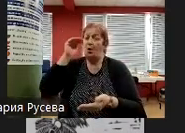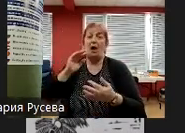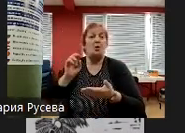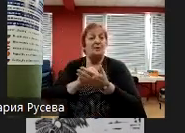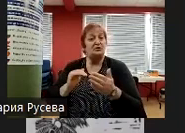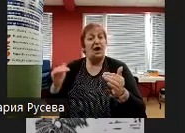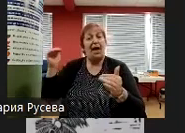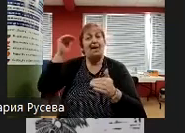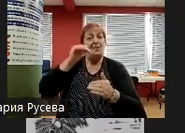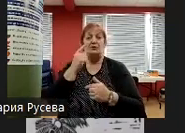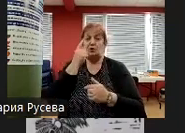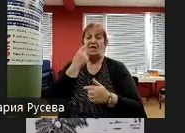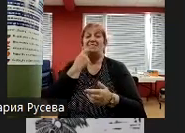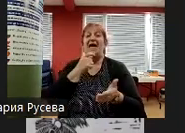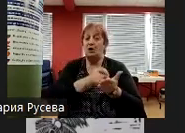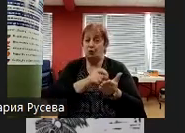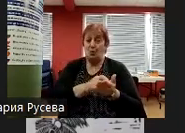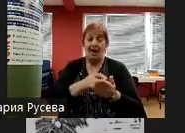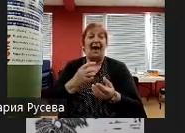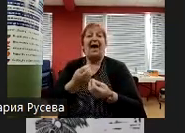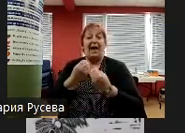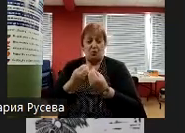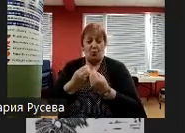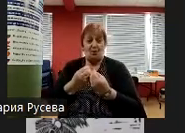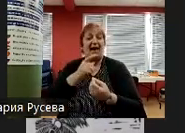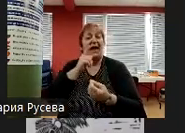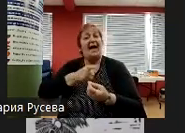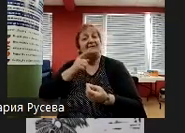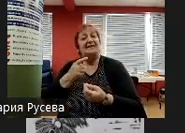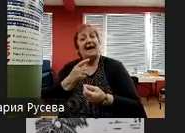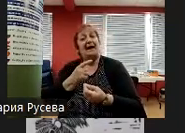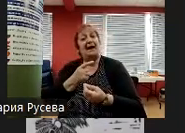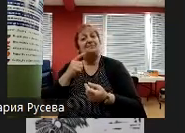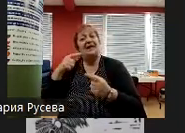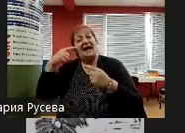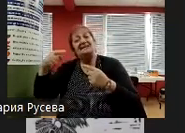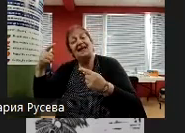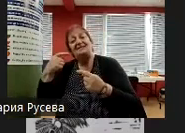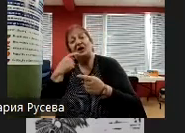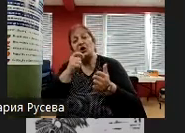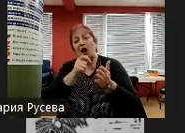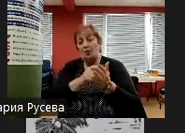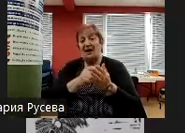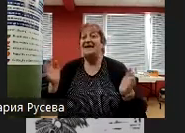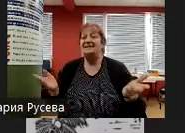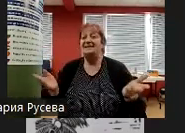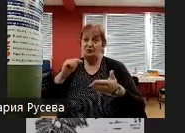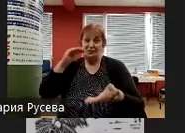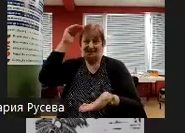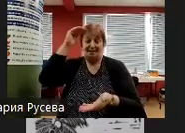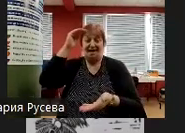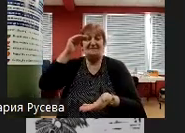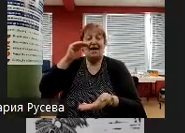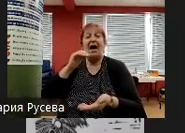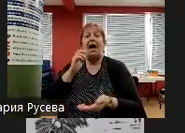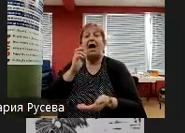повече от една дума, е добре всяка следваща дума да започва с главна буква.